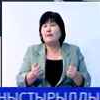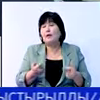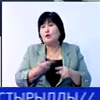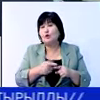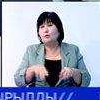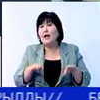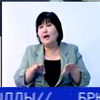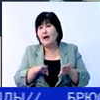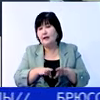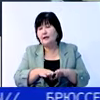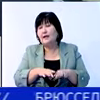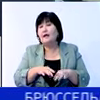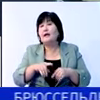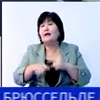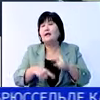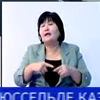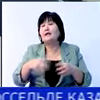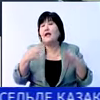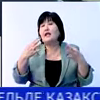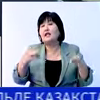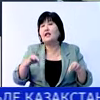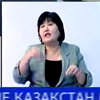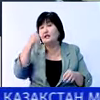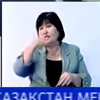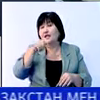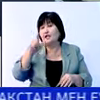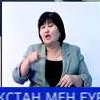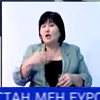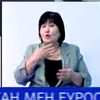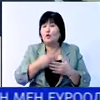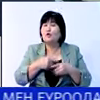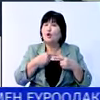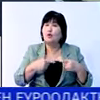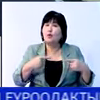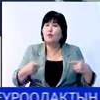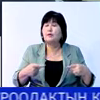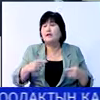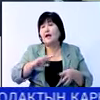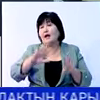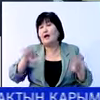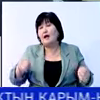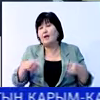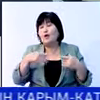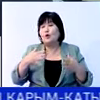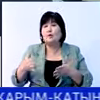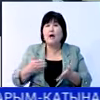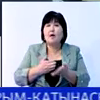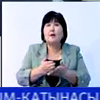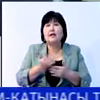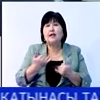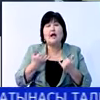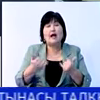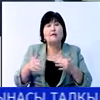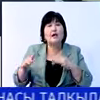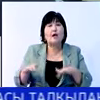Сонымен қатар келесі еріктілер жылына біздің өзіміздің волонтерлық корпустарымызды қалыптастырып, түрлі бағыт бойынша, қайырымдық бағыты